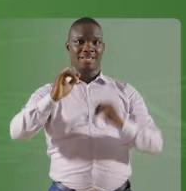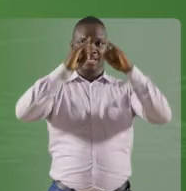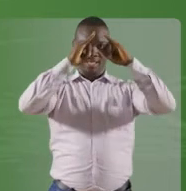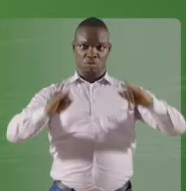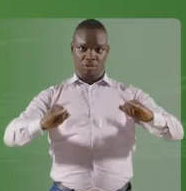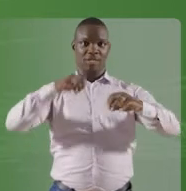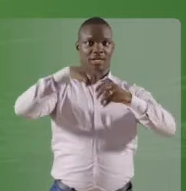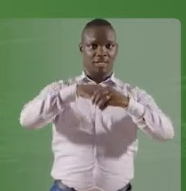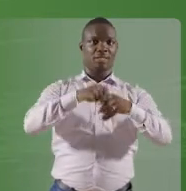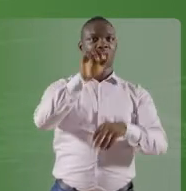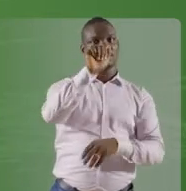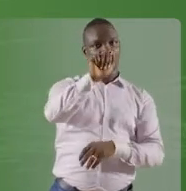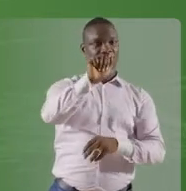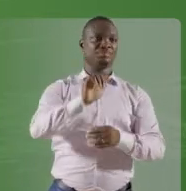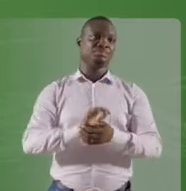A.